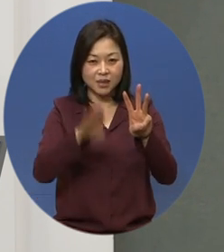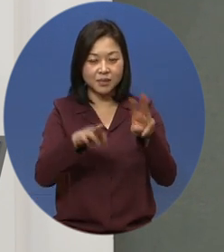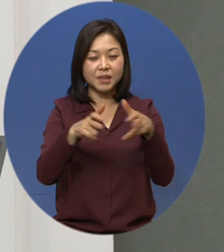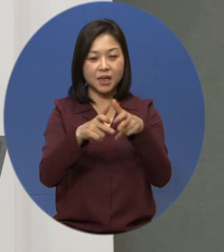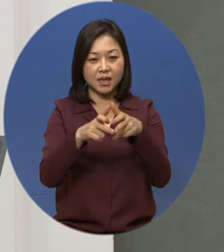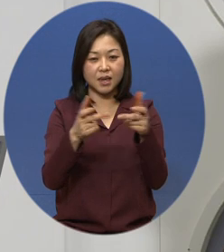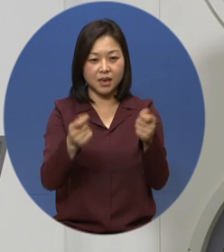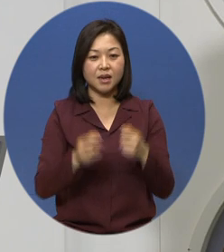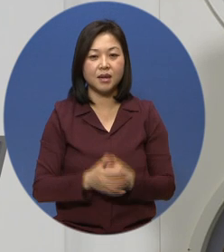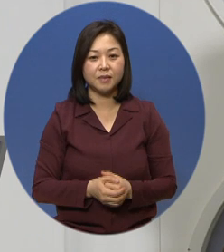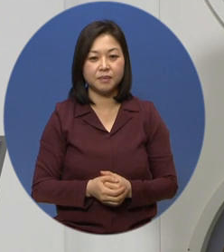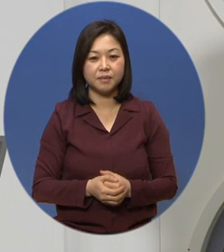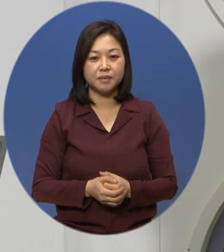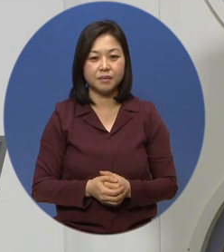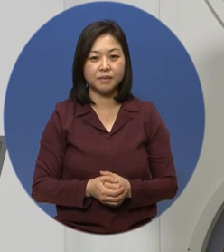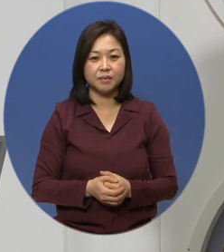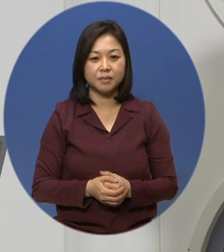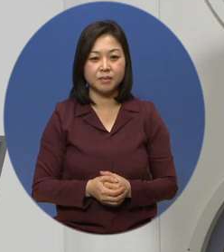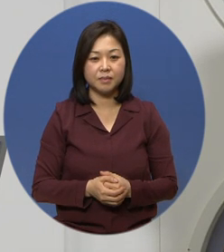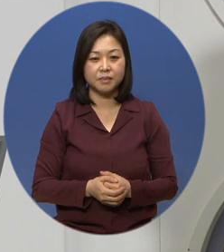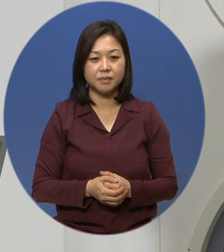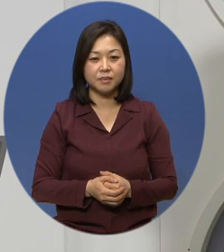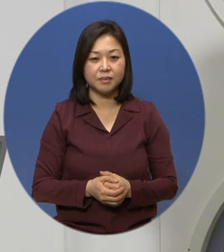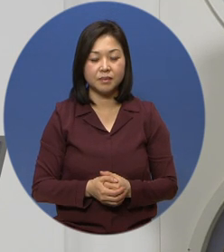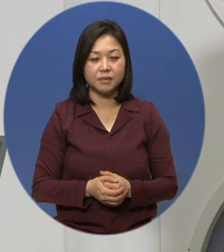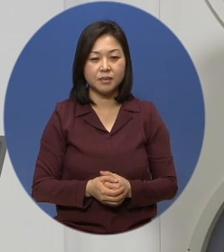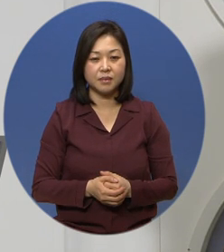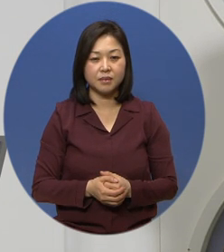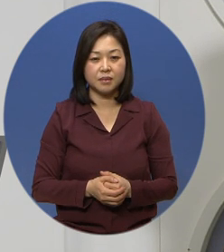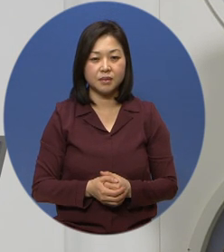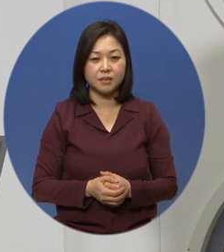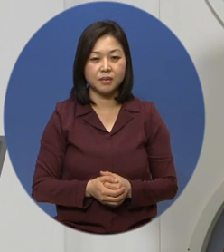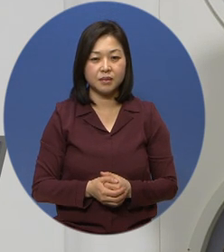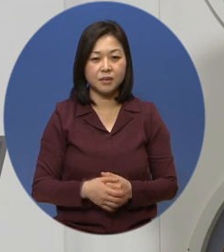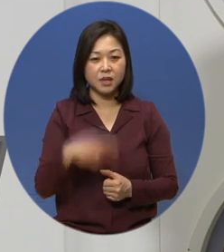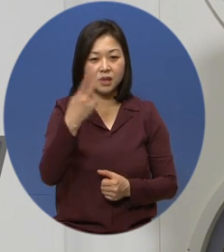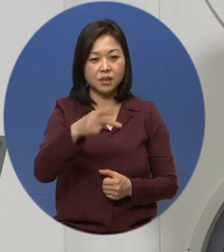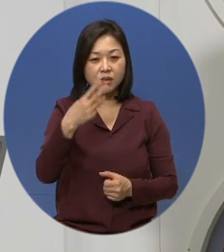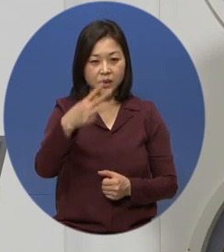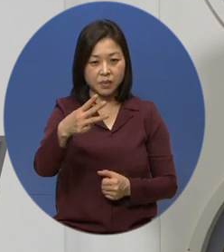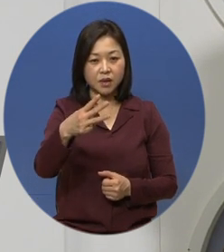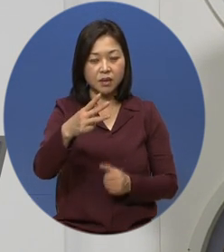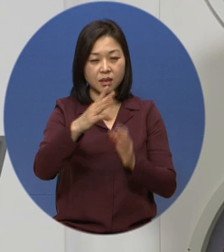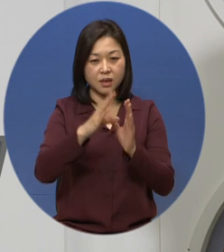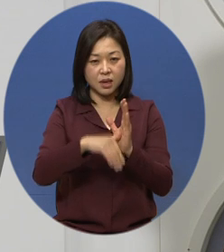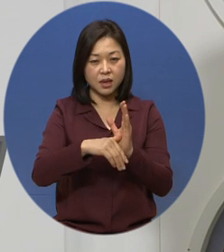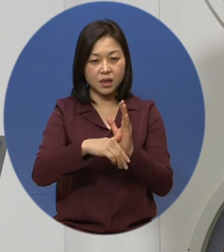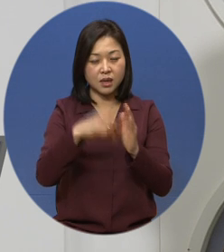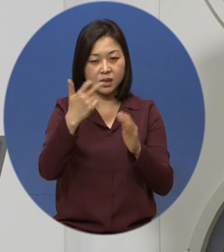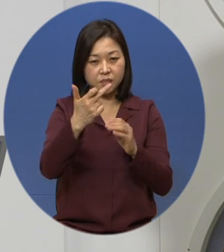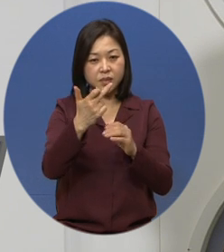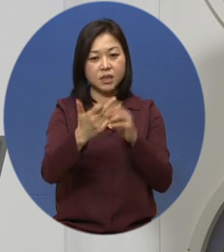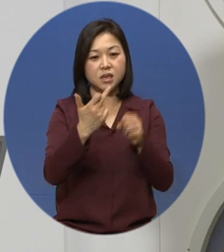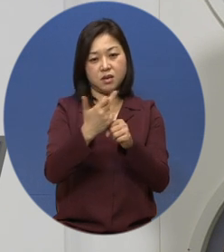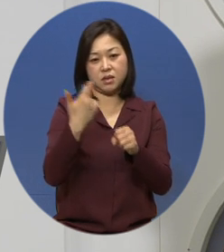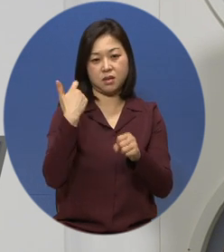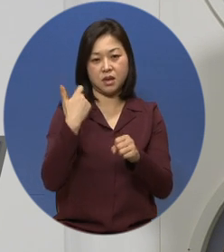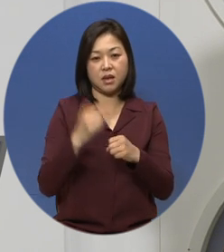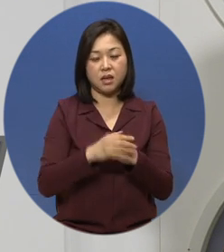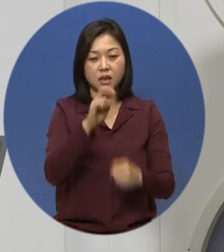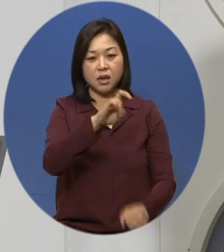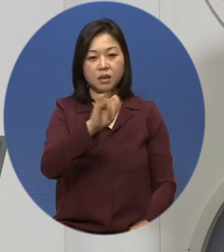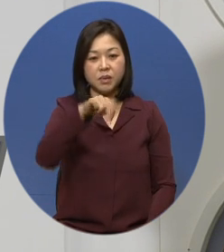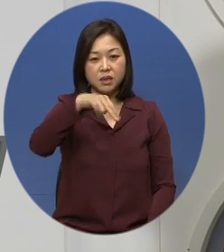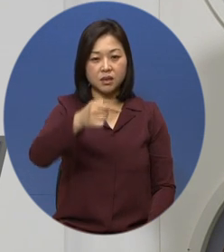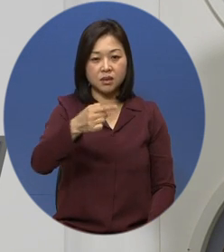거든요 어제가 아 어 2003년 10 1 7 년 전에 아 미